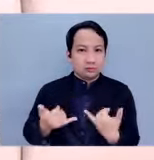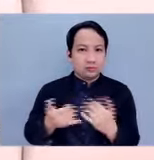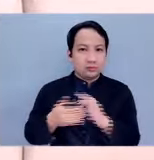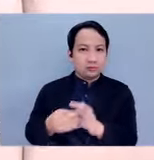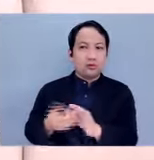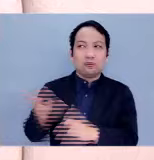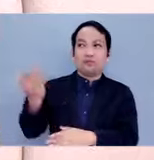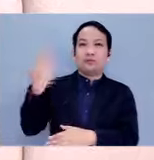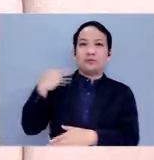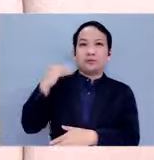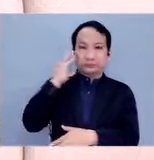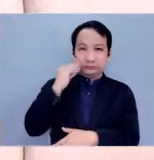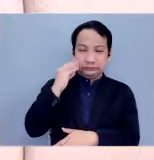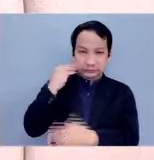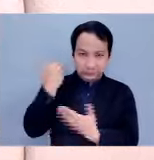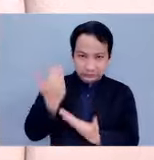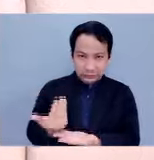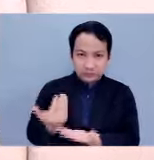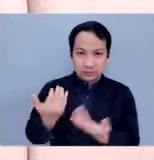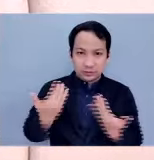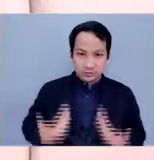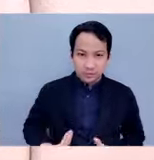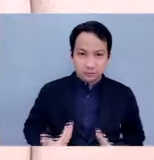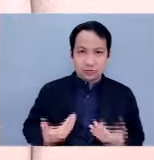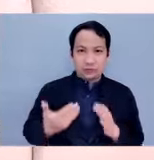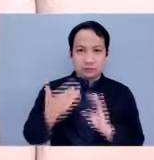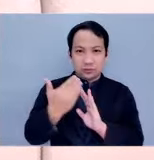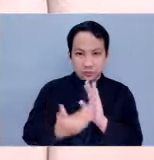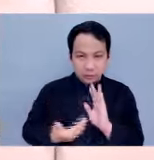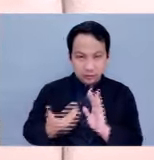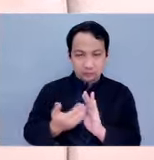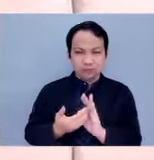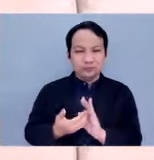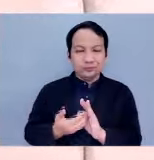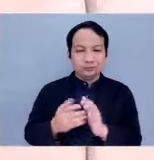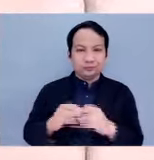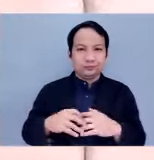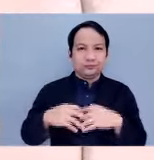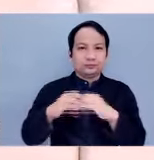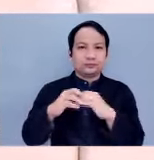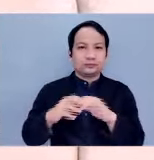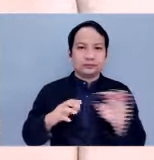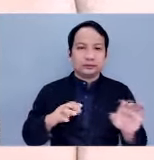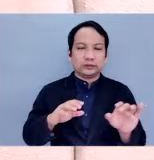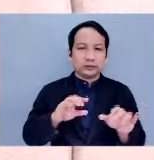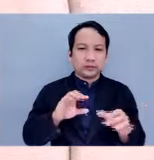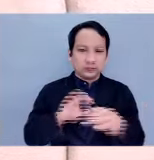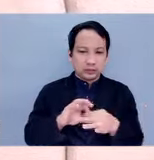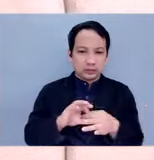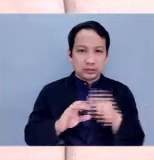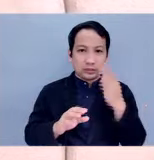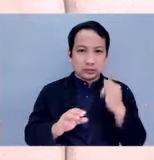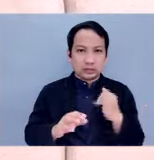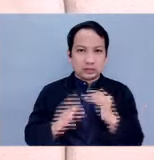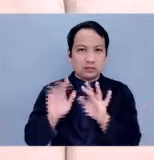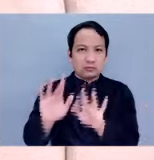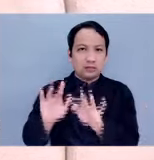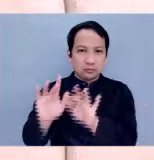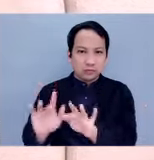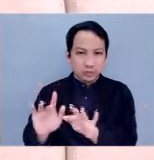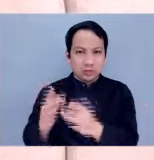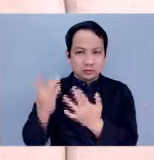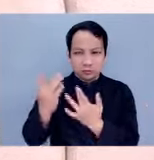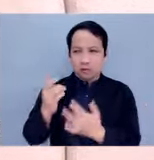went through. Kaya tayo, ito yung karakter natin and ganun yung na-mold sa atin. Tingin ko may kinalaman din sa pagiging maawain ko. Because,